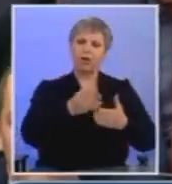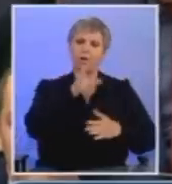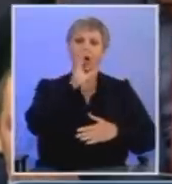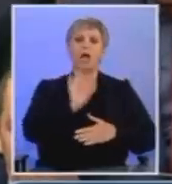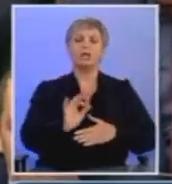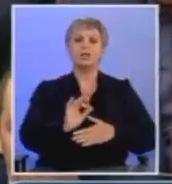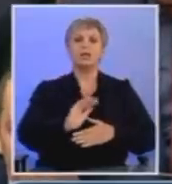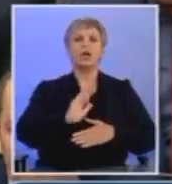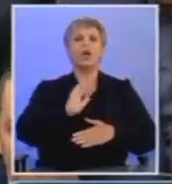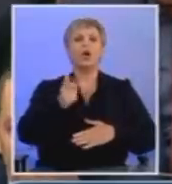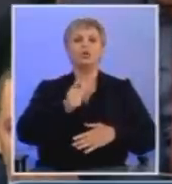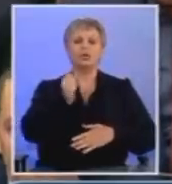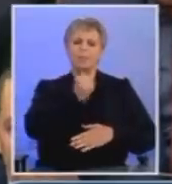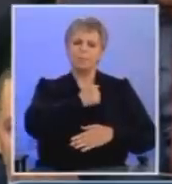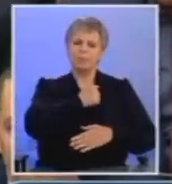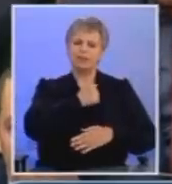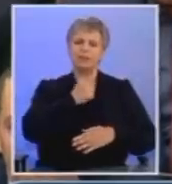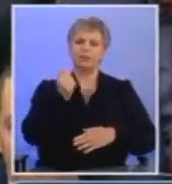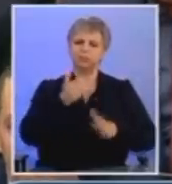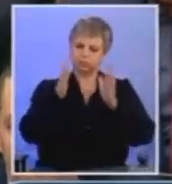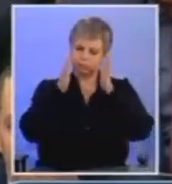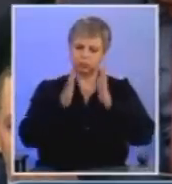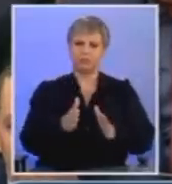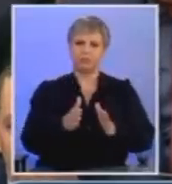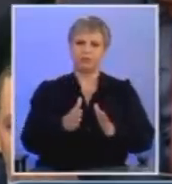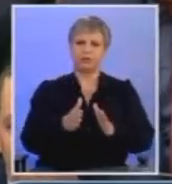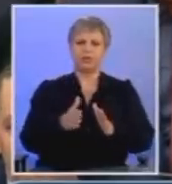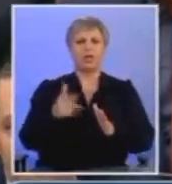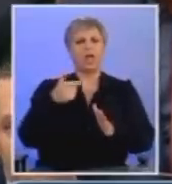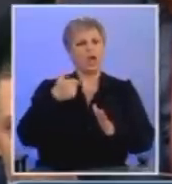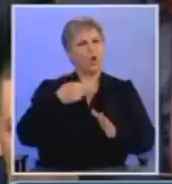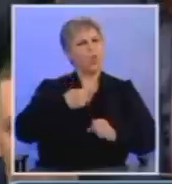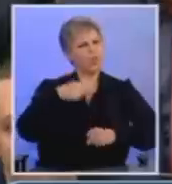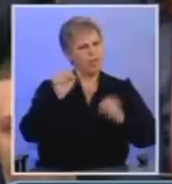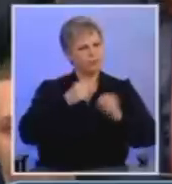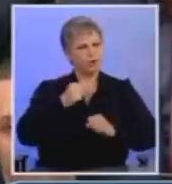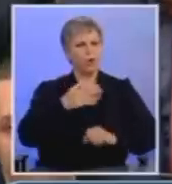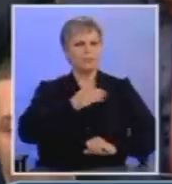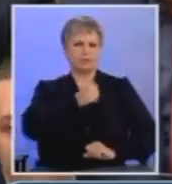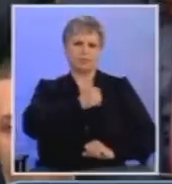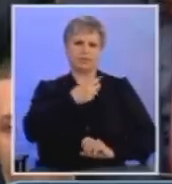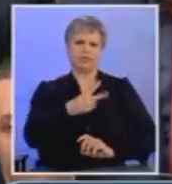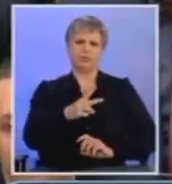παραμένουν πιστοί στις ιδέες τους, όσο και αν είμαι αντίθετος με αυτές,